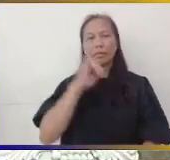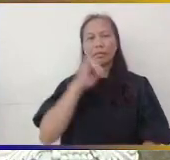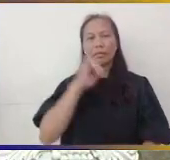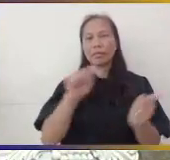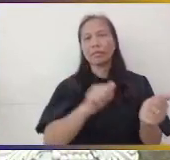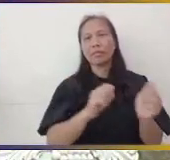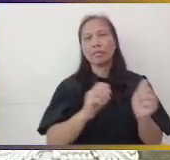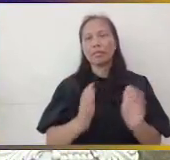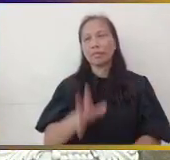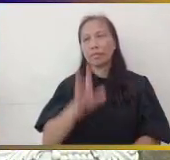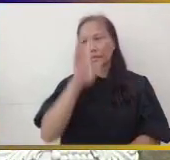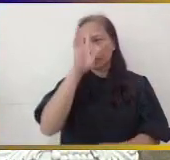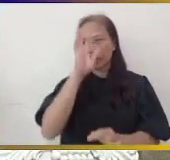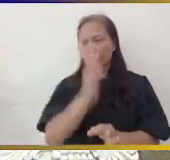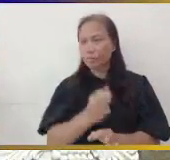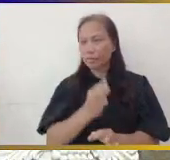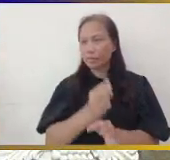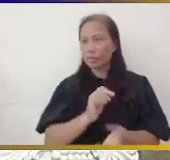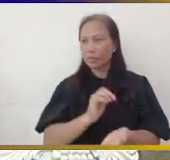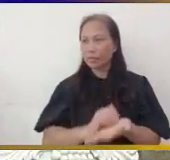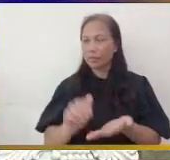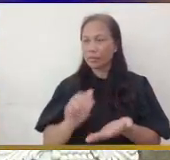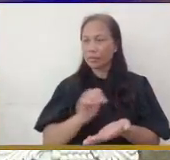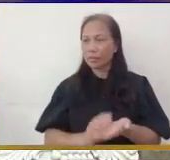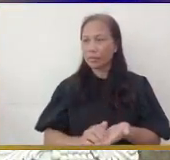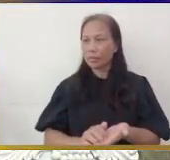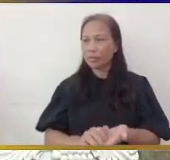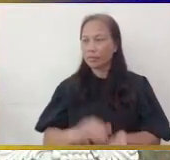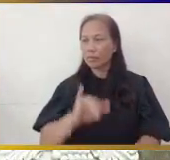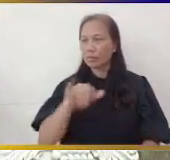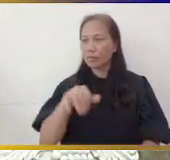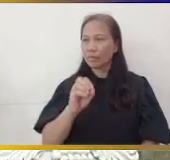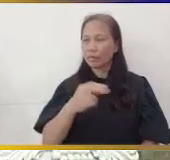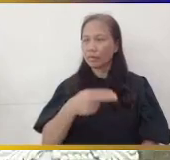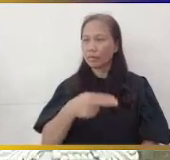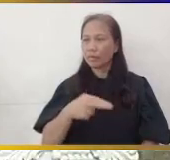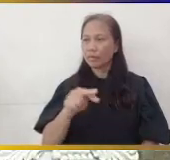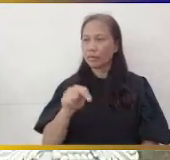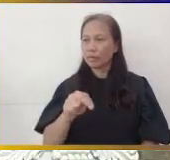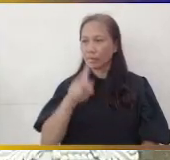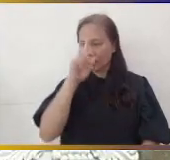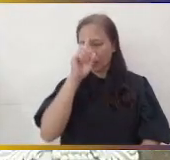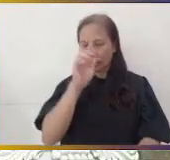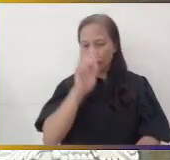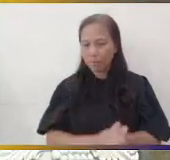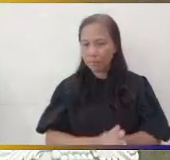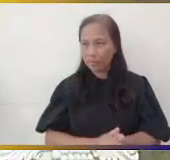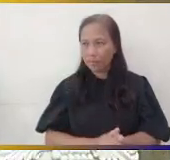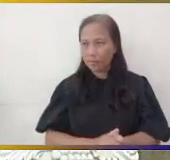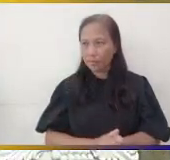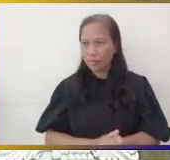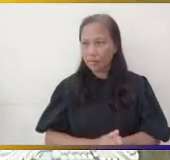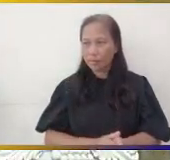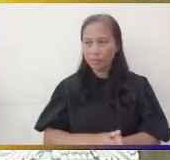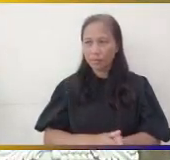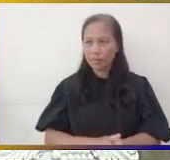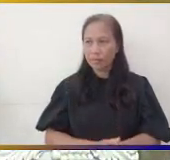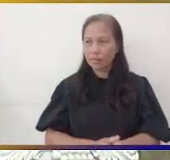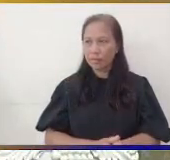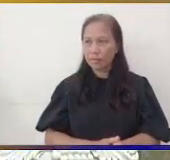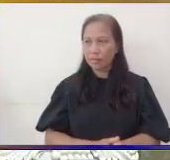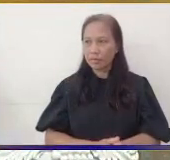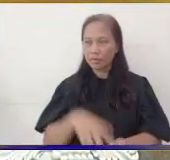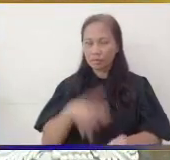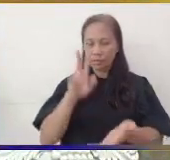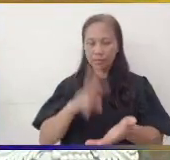Faith doctrine and practice It's because ito pong si w Cliff he also believe on taking the gospel to the people